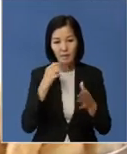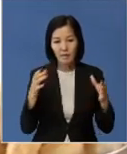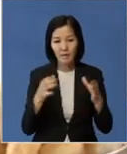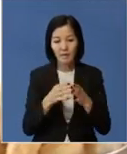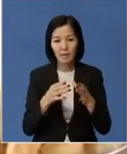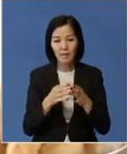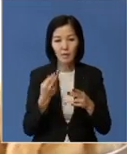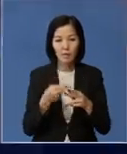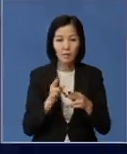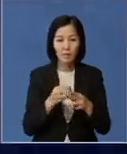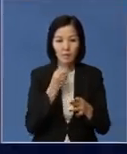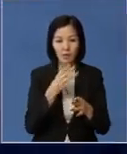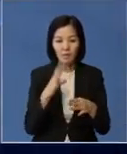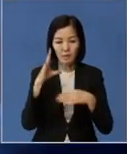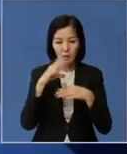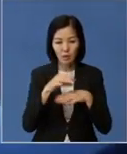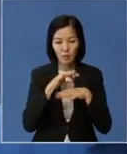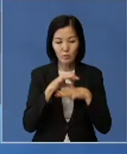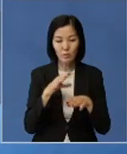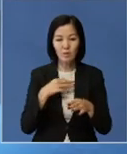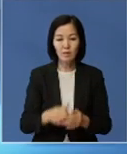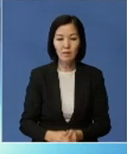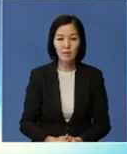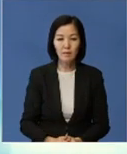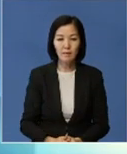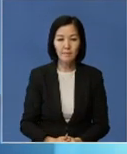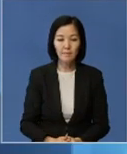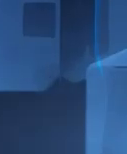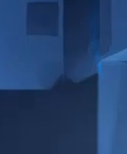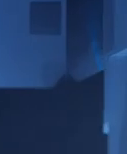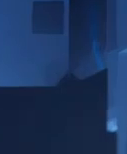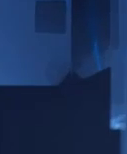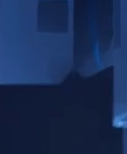шат көңілге марқайды. Елдана Сәрсенбаева, Надир Хамзин, Жетісу телеарнасы.